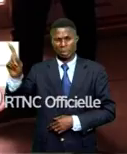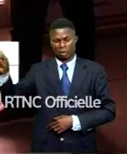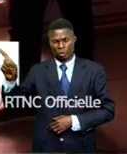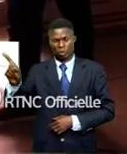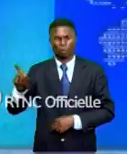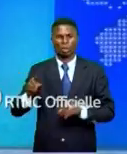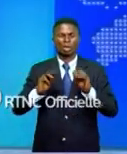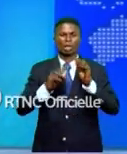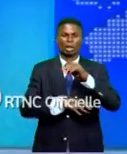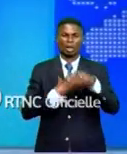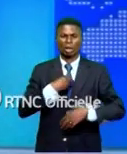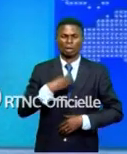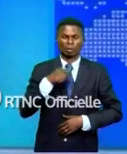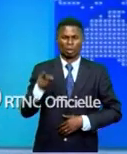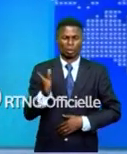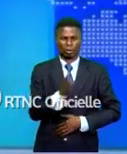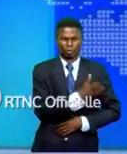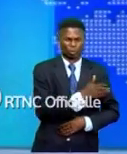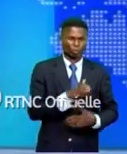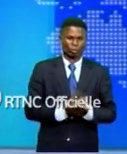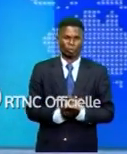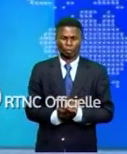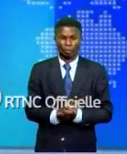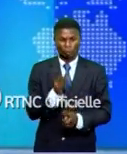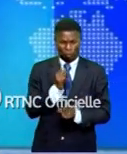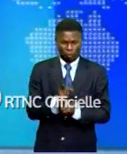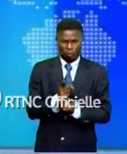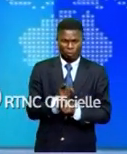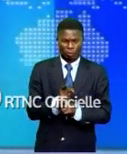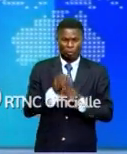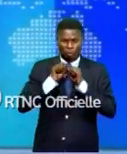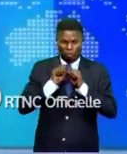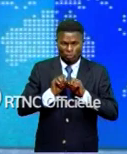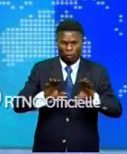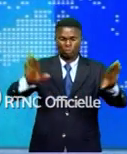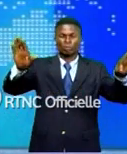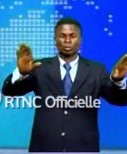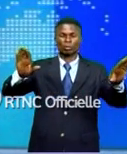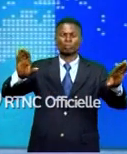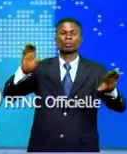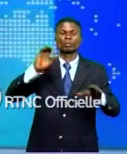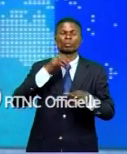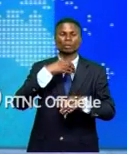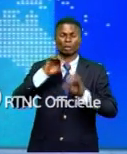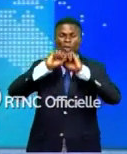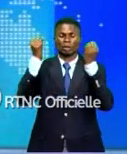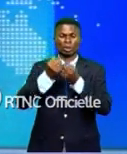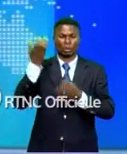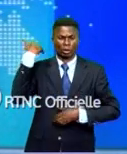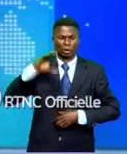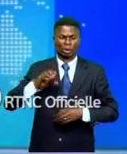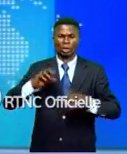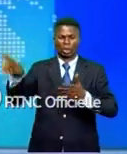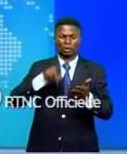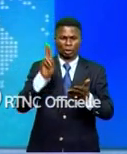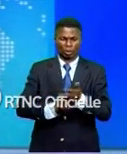Witek et Hyundai. Et justement, pour vulgariser ce que fait sur le terrain la Régie des eaux, un contrat de